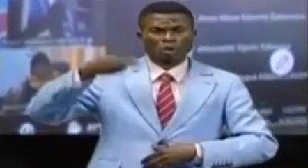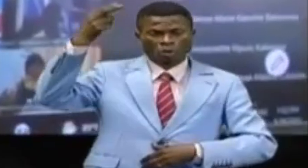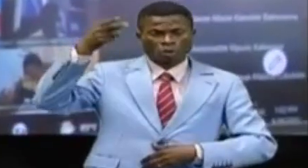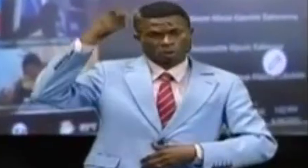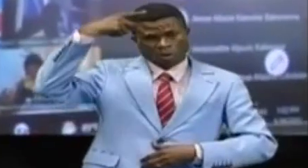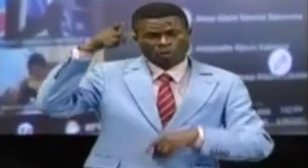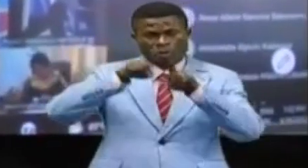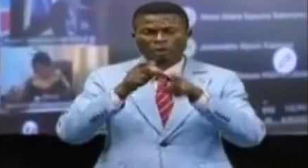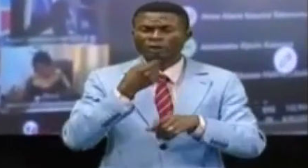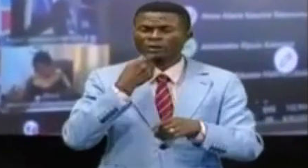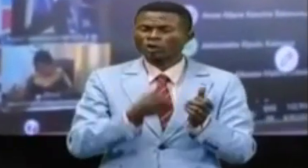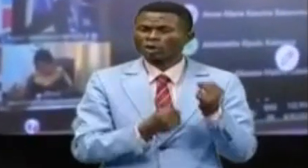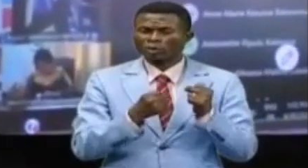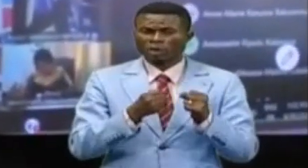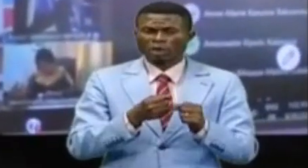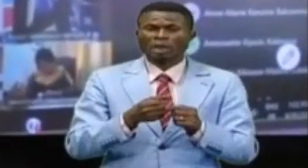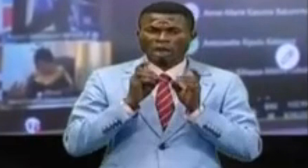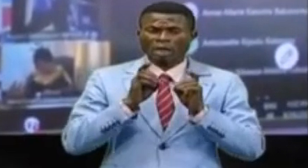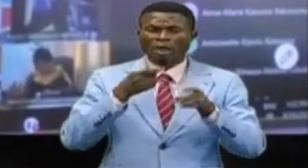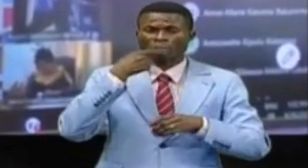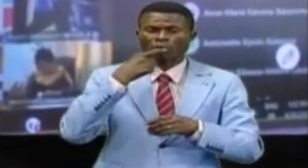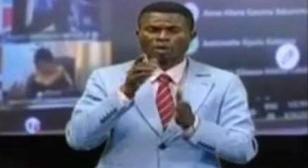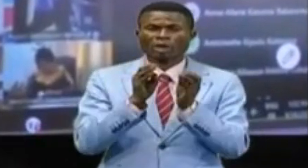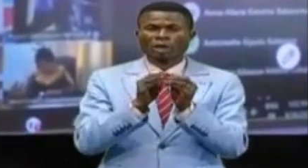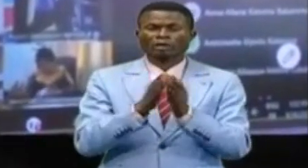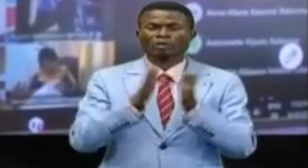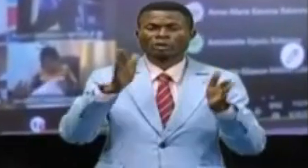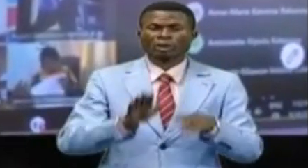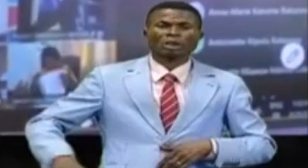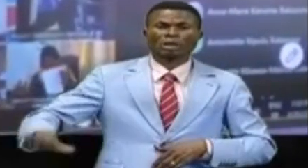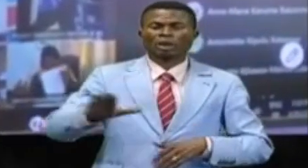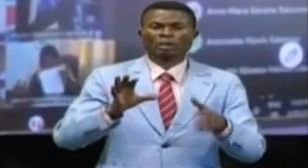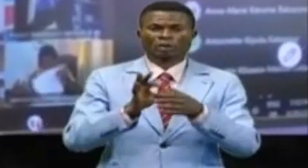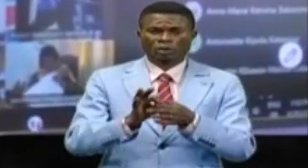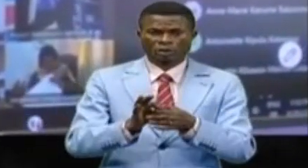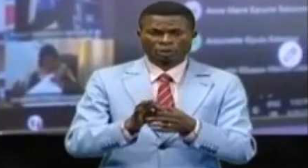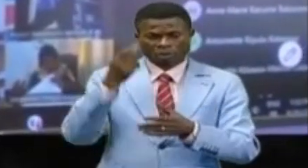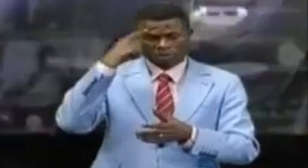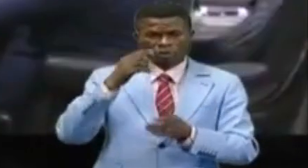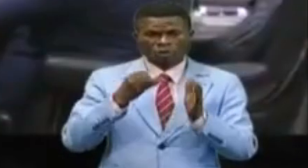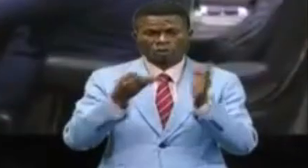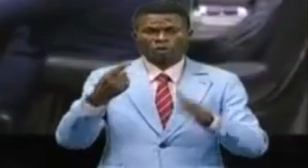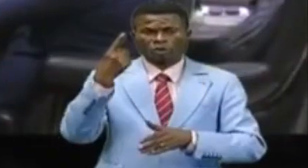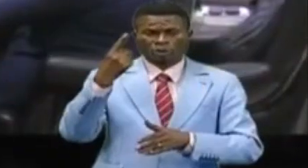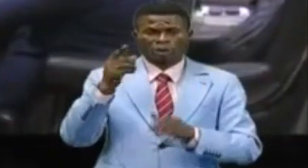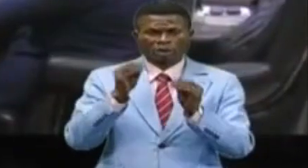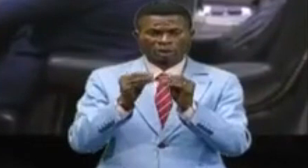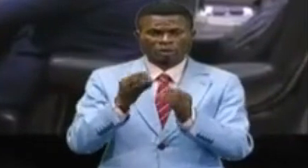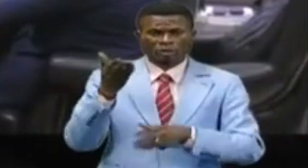politique et historique qu'il a tenus devant l'Assemblée générale des Nations unies à l'occasion de sa 77e